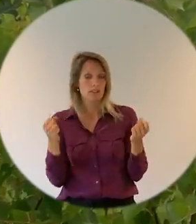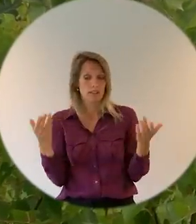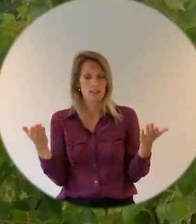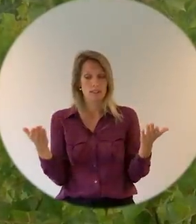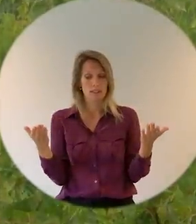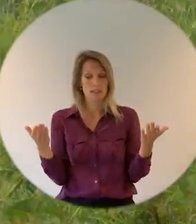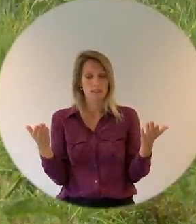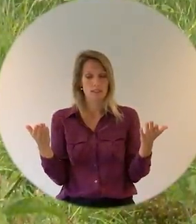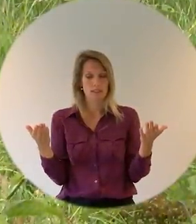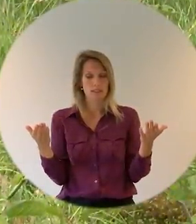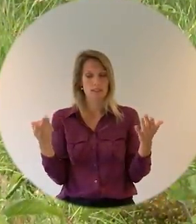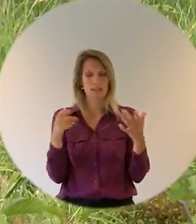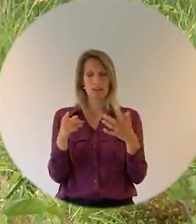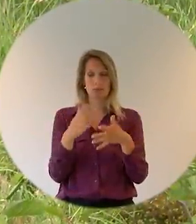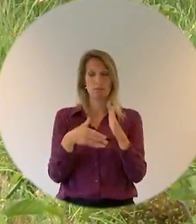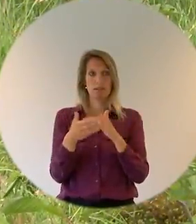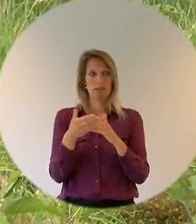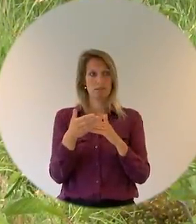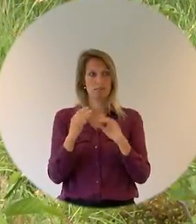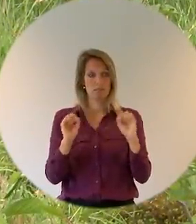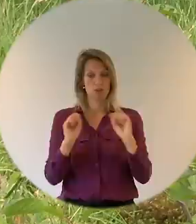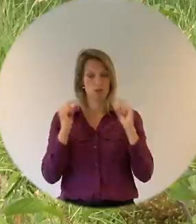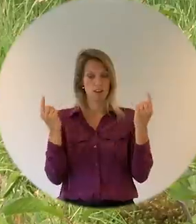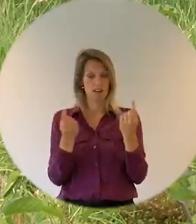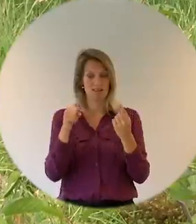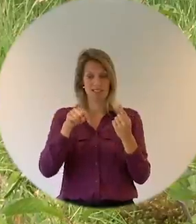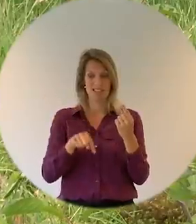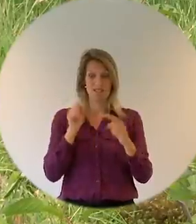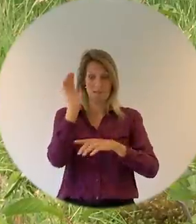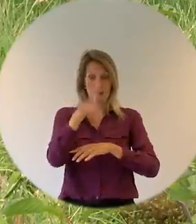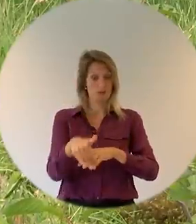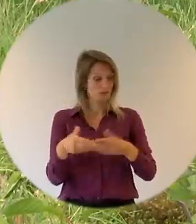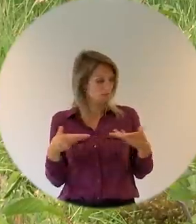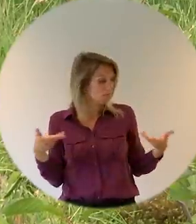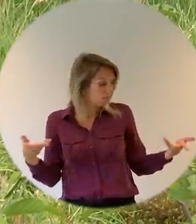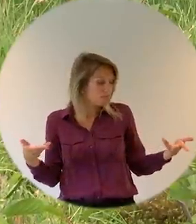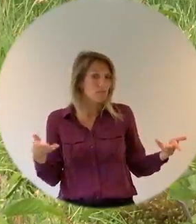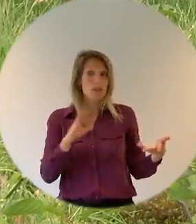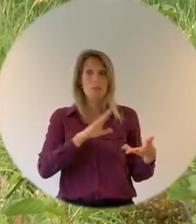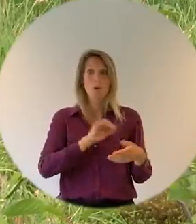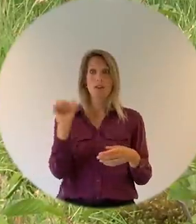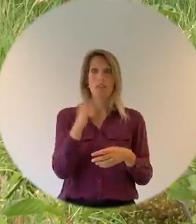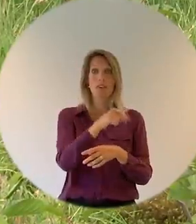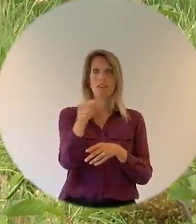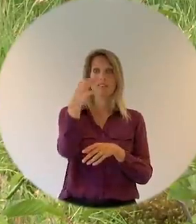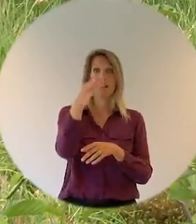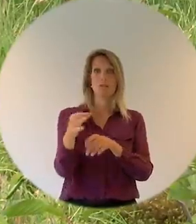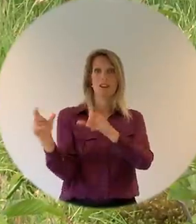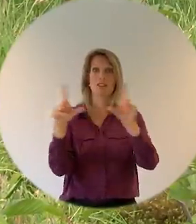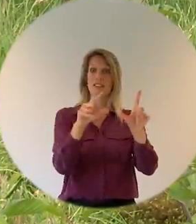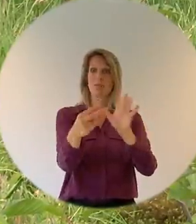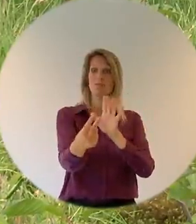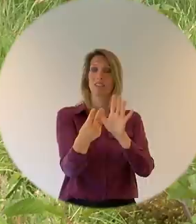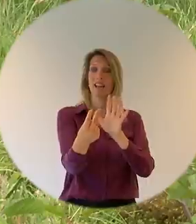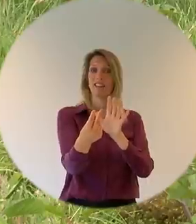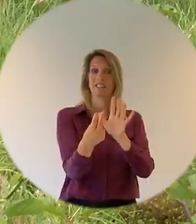En zo kunnen wij die hier buiten staan en anderen die nu thuis naar een scherm zitten te kijken